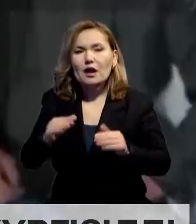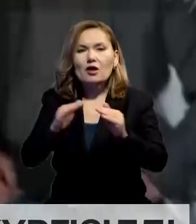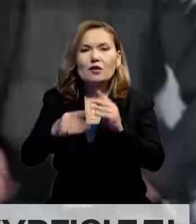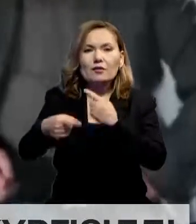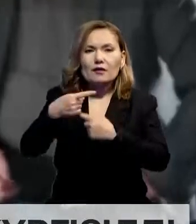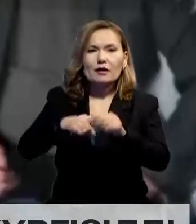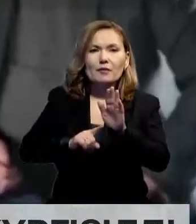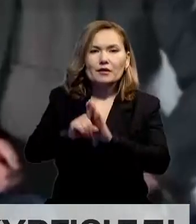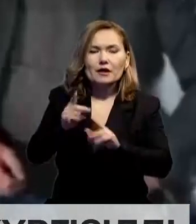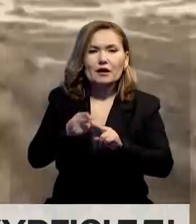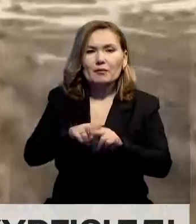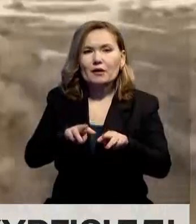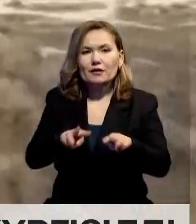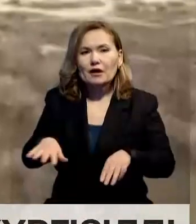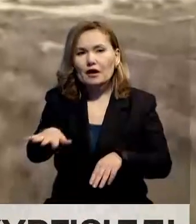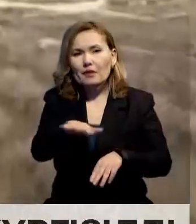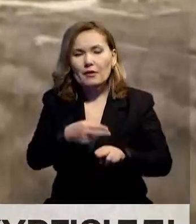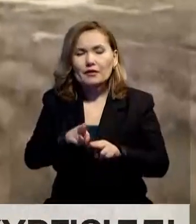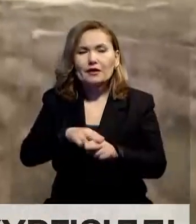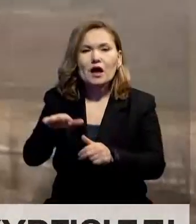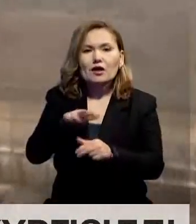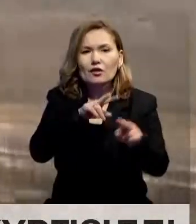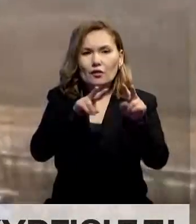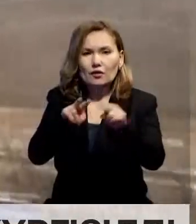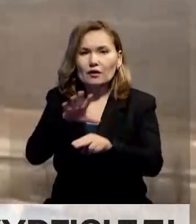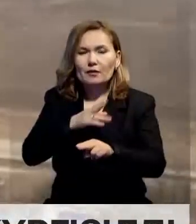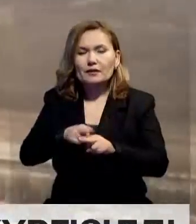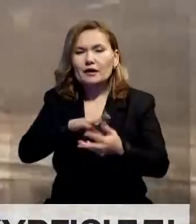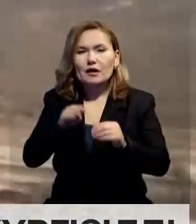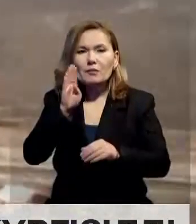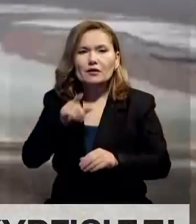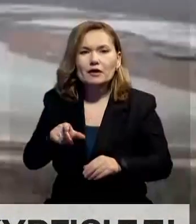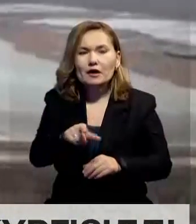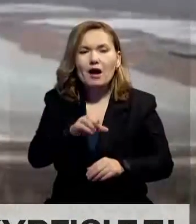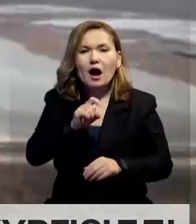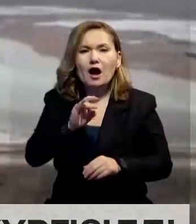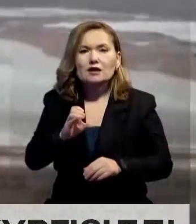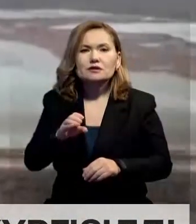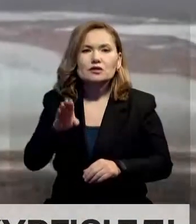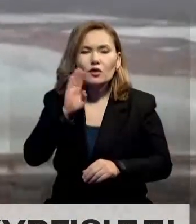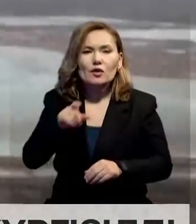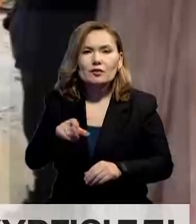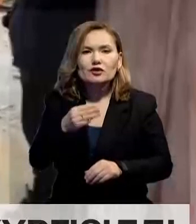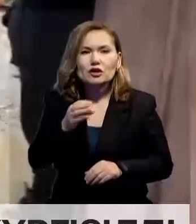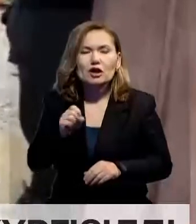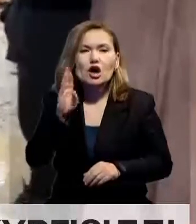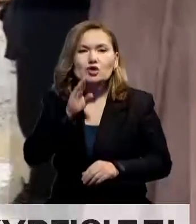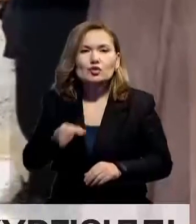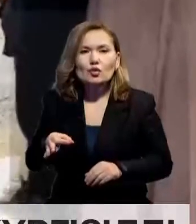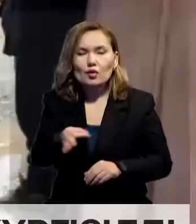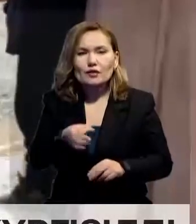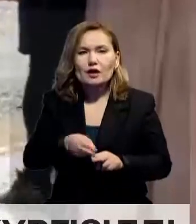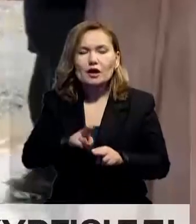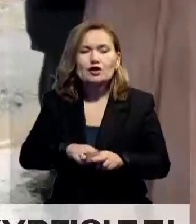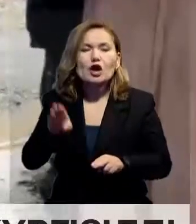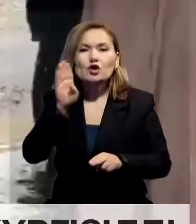жағдайлар министрі су жүрген аумақтарда тікұшақпен шолып шыққан. Сырдария мен Арыс өзені және Шардара су қоймасындағы